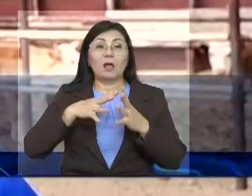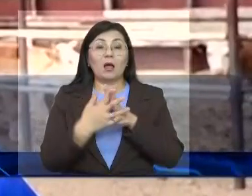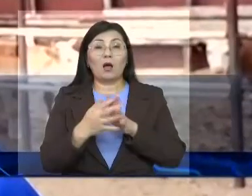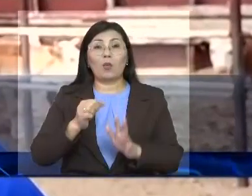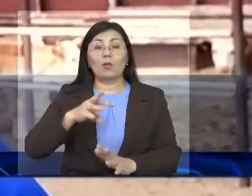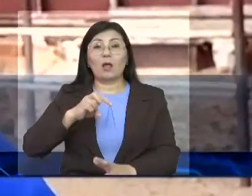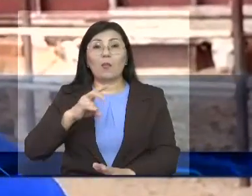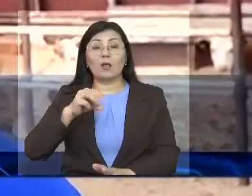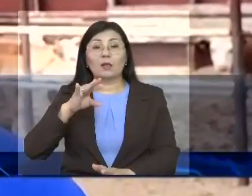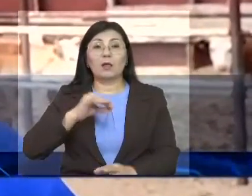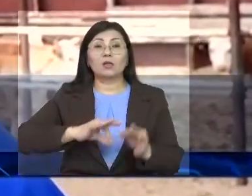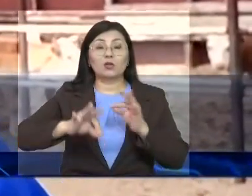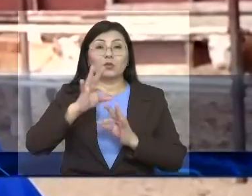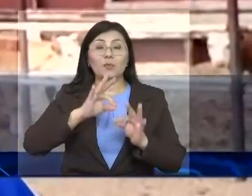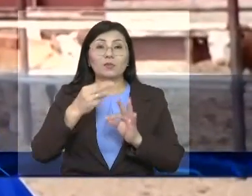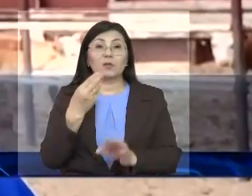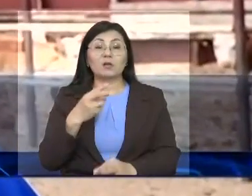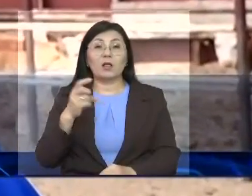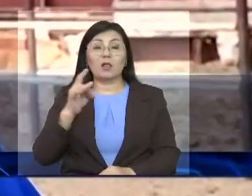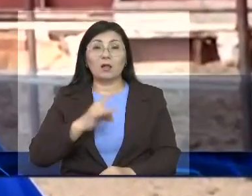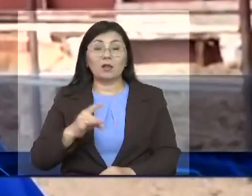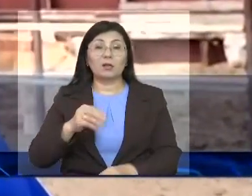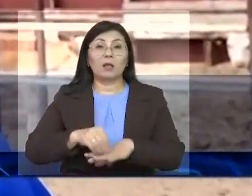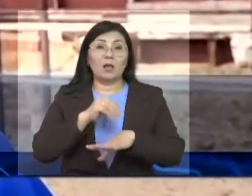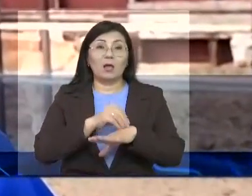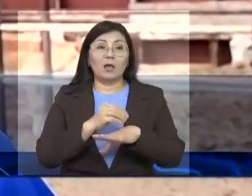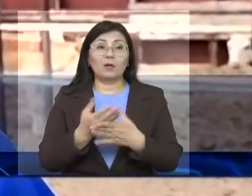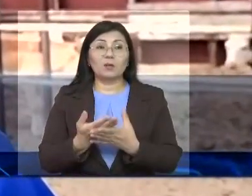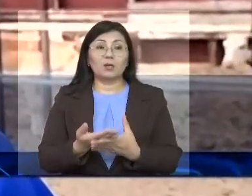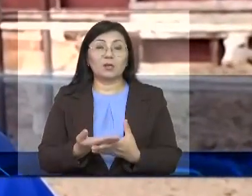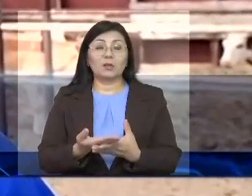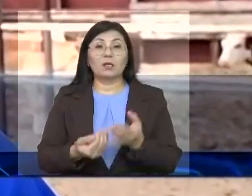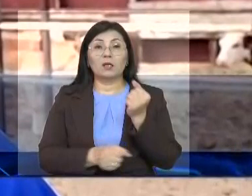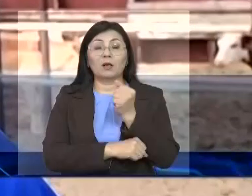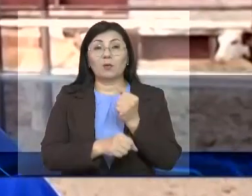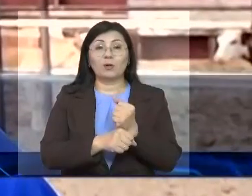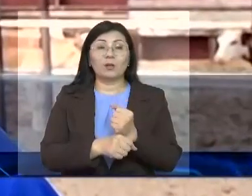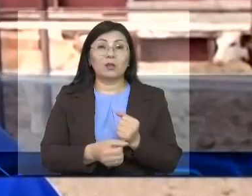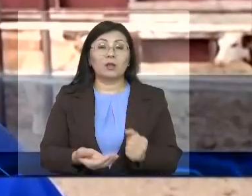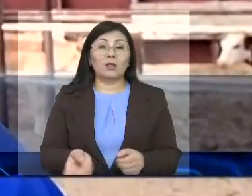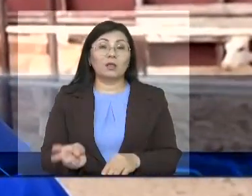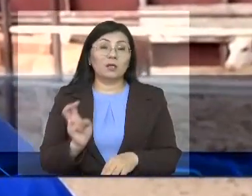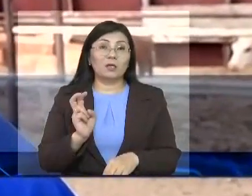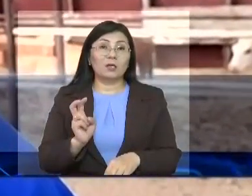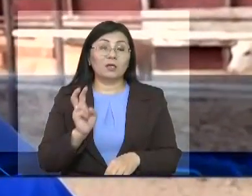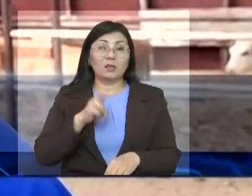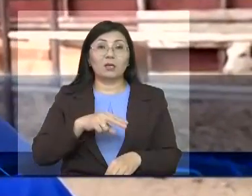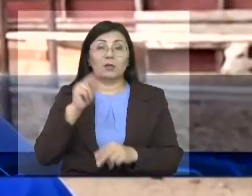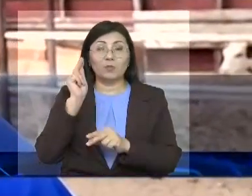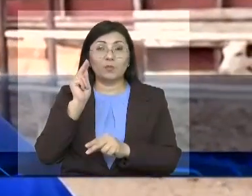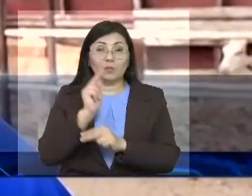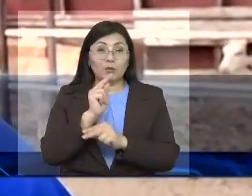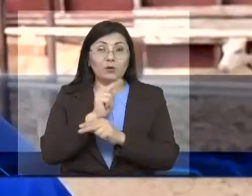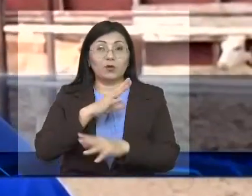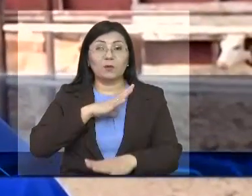Ақтөбеден, Шалқар ауданының әкімшіліктен жігіттерге былтыр келіп түсіндірген осы жобаны.